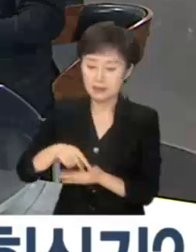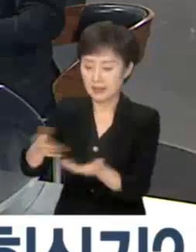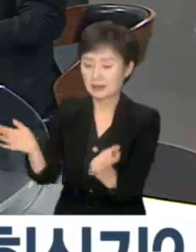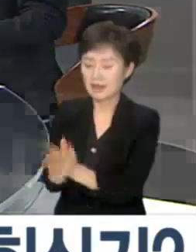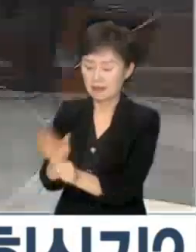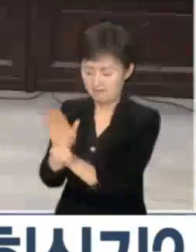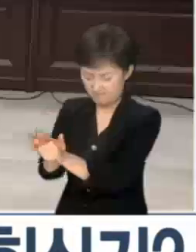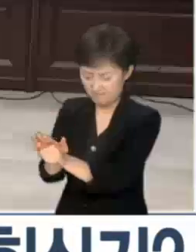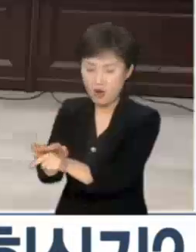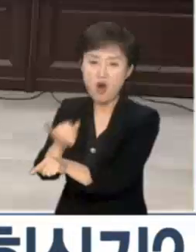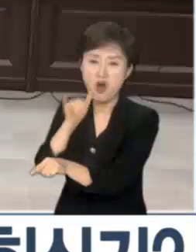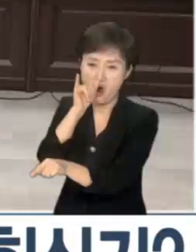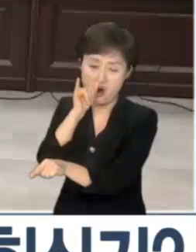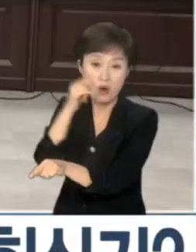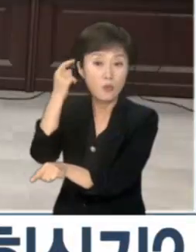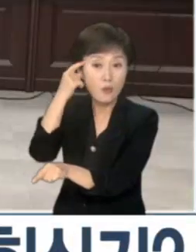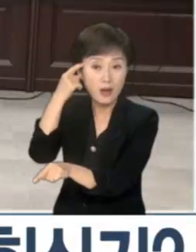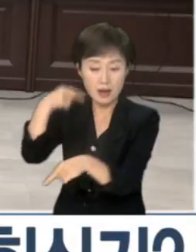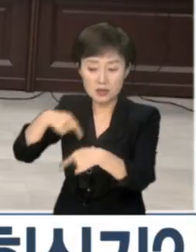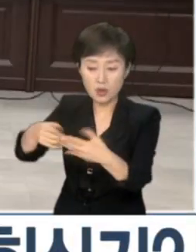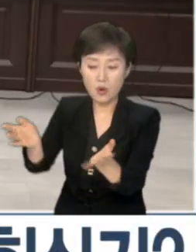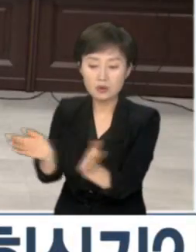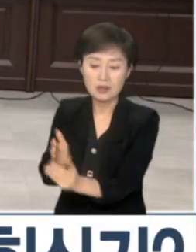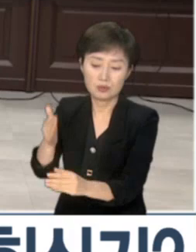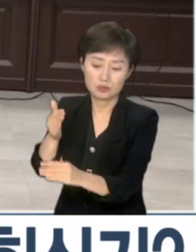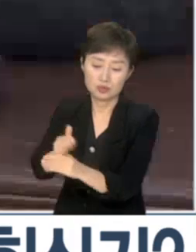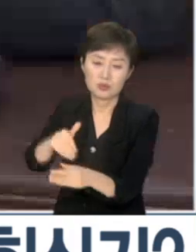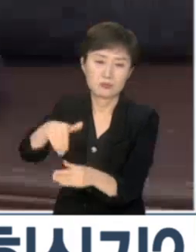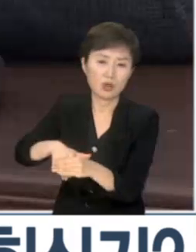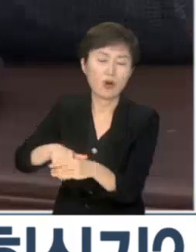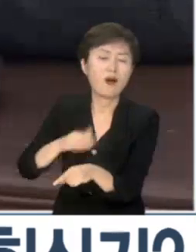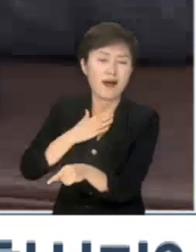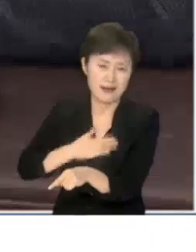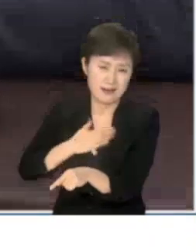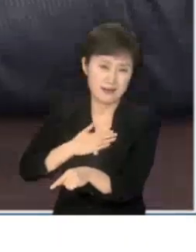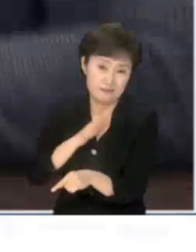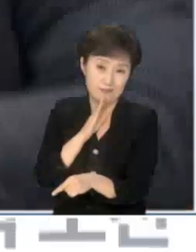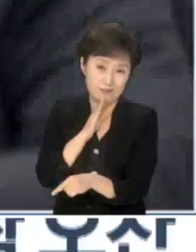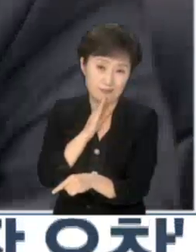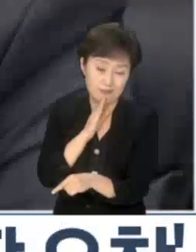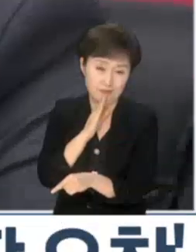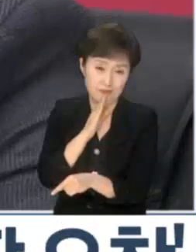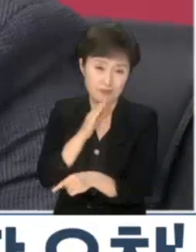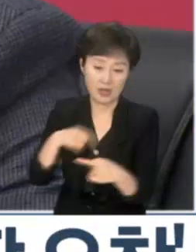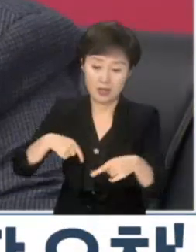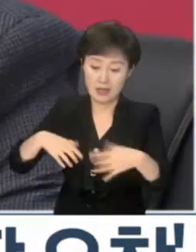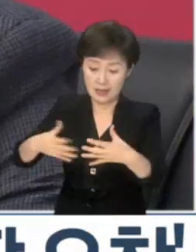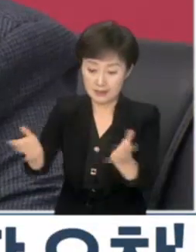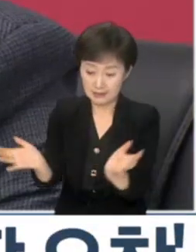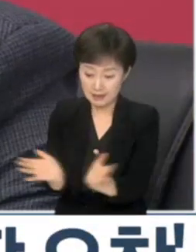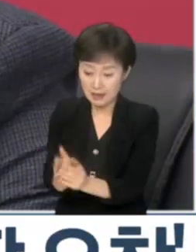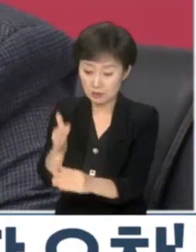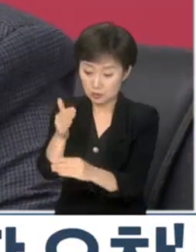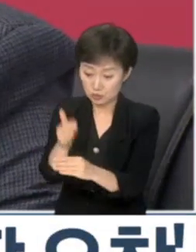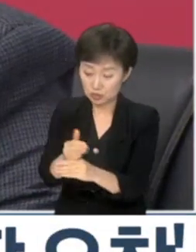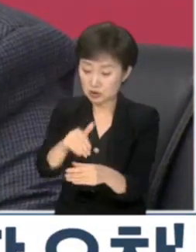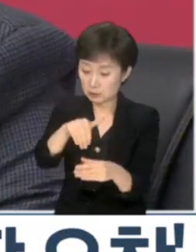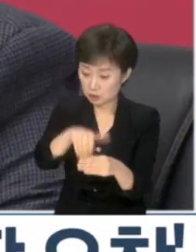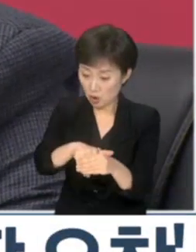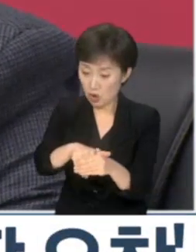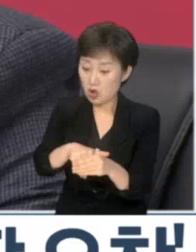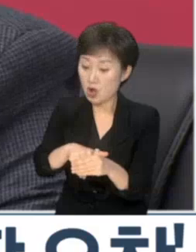없는 거다. 왜냐하면은 당 중심으로 선거를 칠 수밖에 없다는 인식을 하지 않았나. 그렇기 때문에 당을 중심으로 선거를